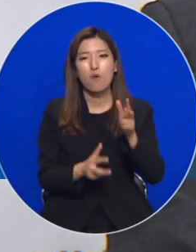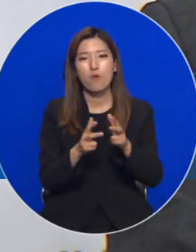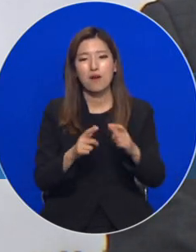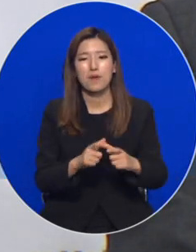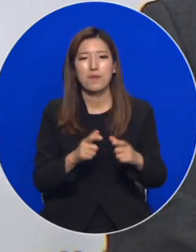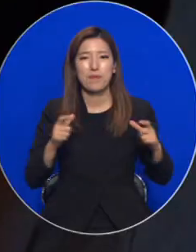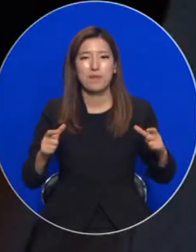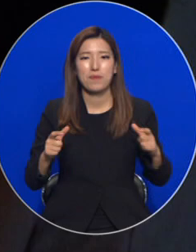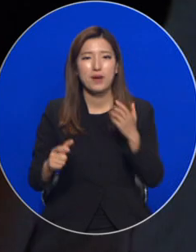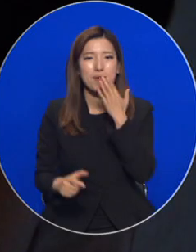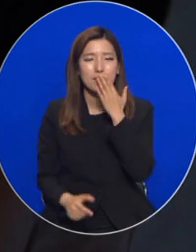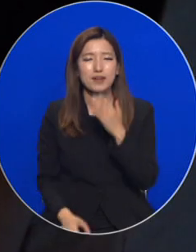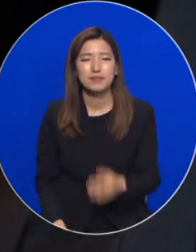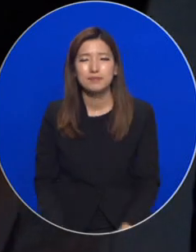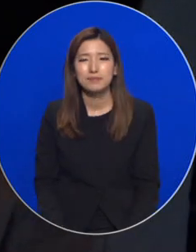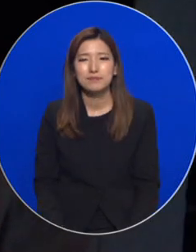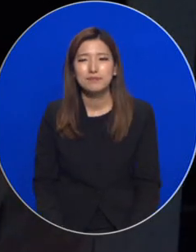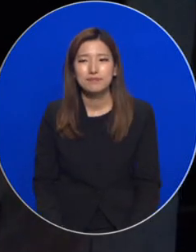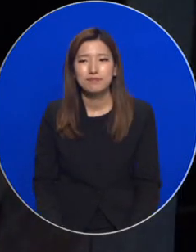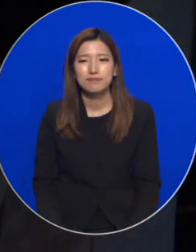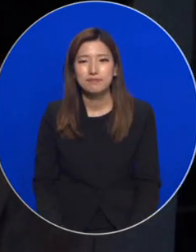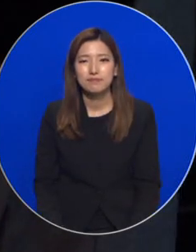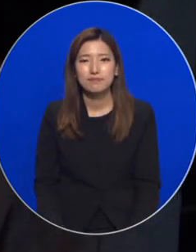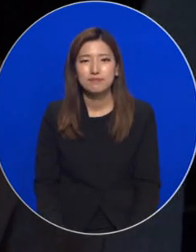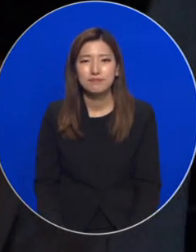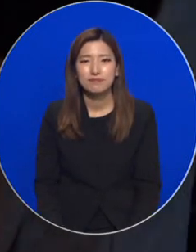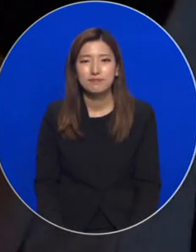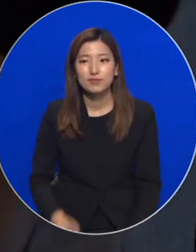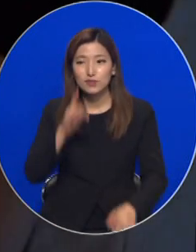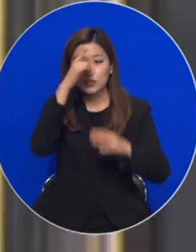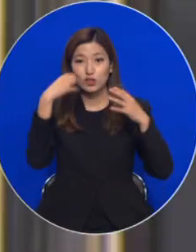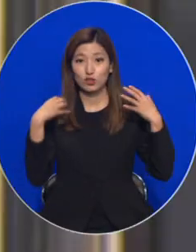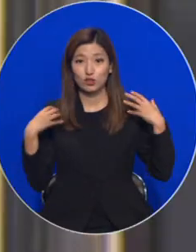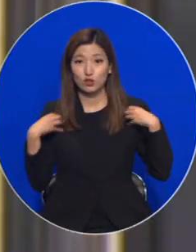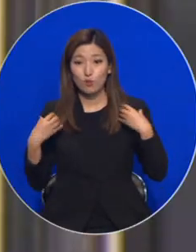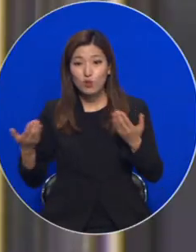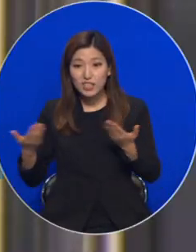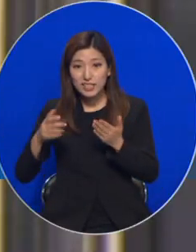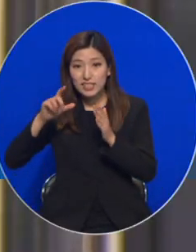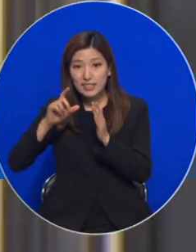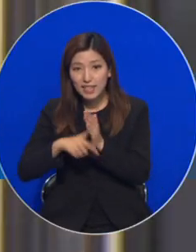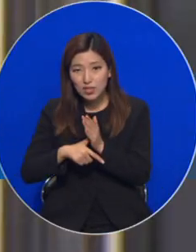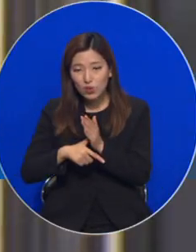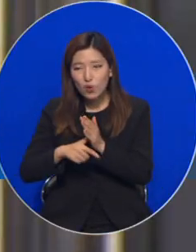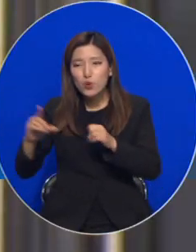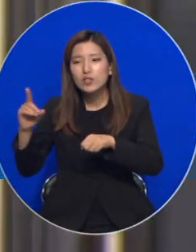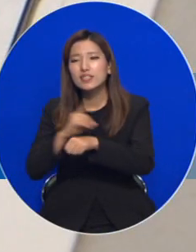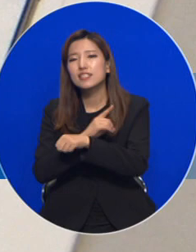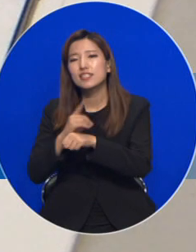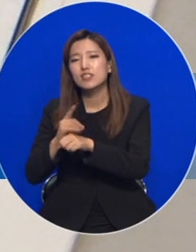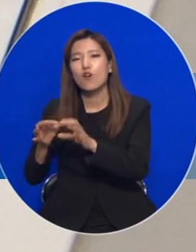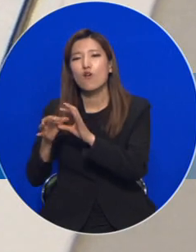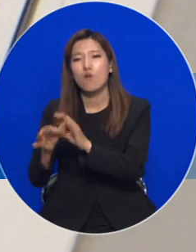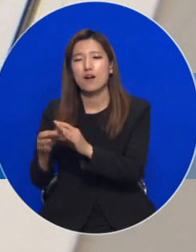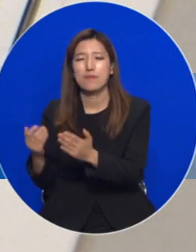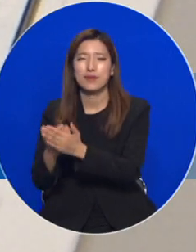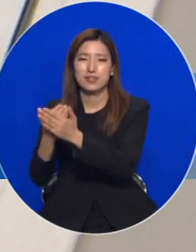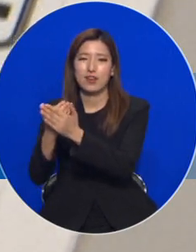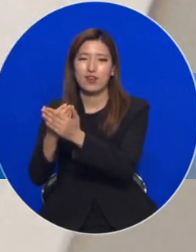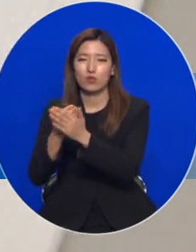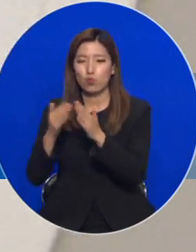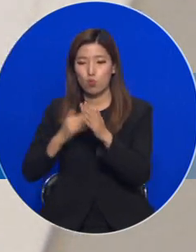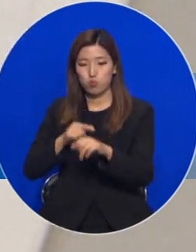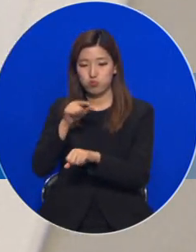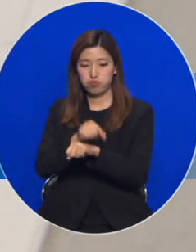수 있습니다 디지털 기반의 지능형 정부도 추진합니다 올해 아내 모바일 공무원증 을 도입하고 내년에는